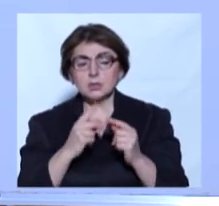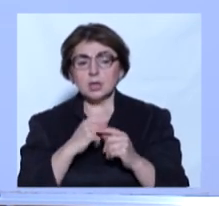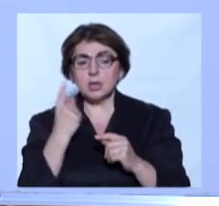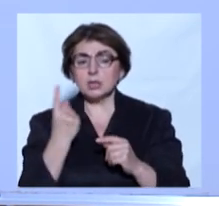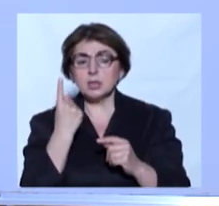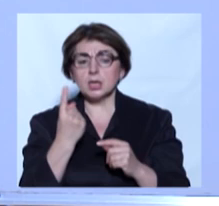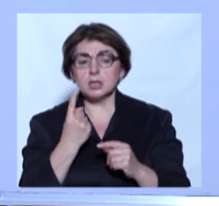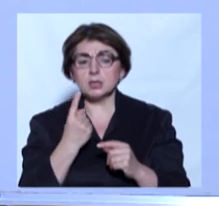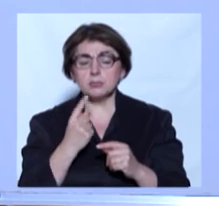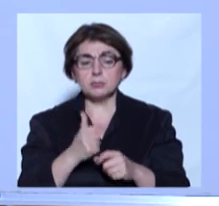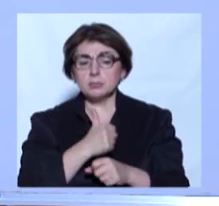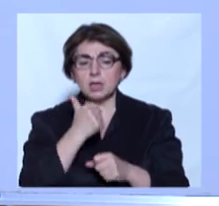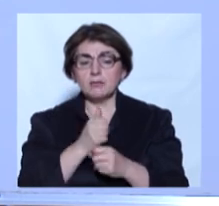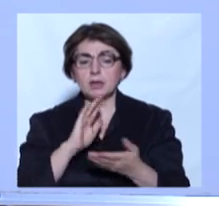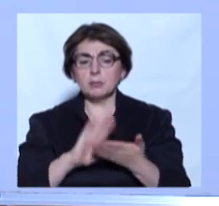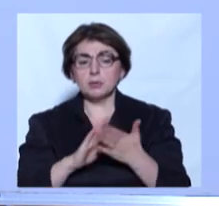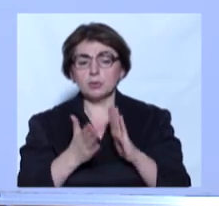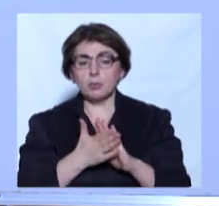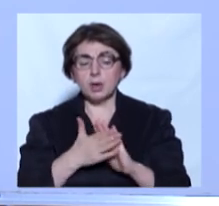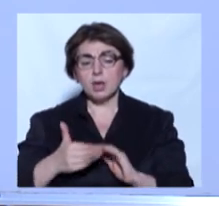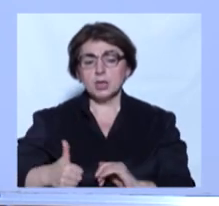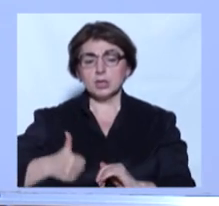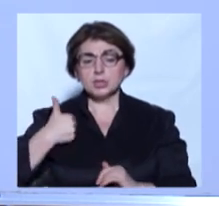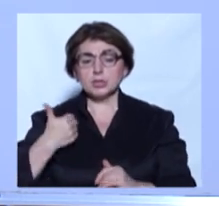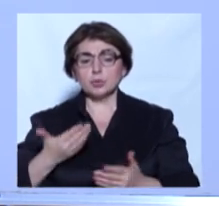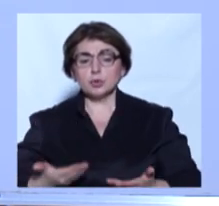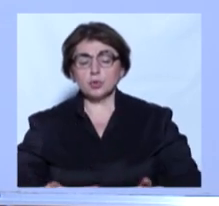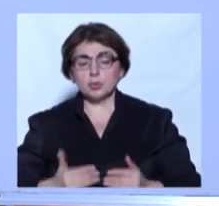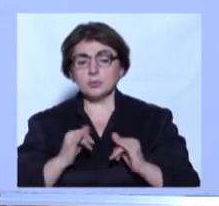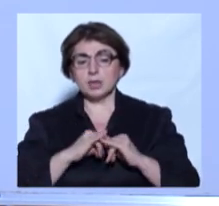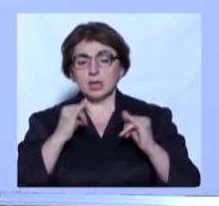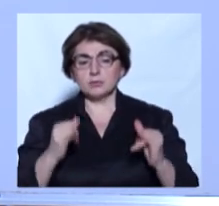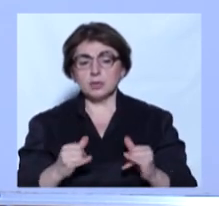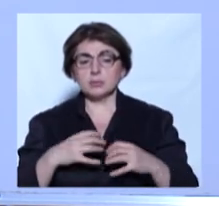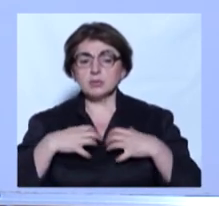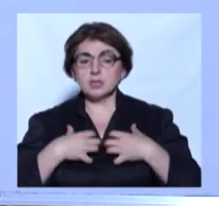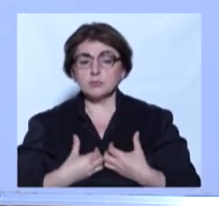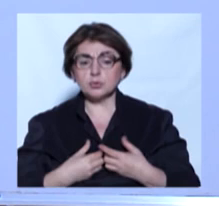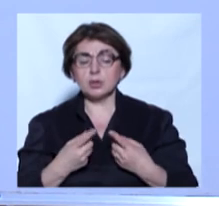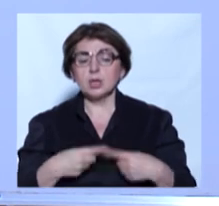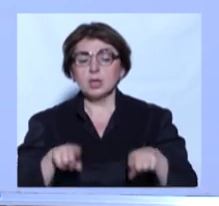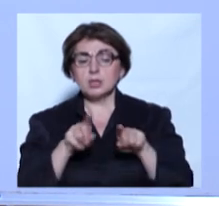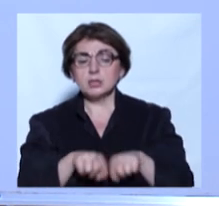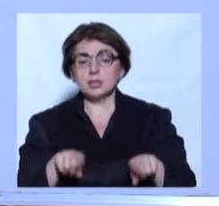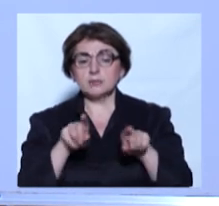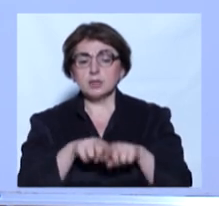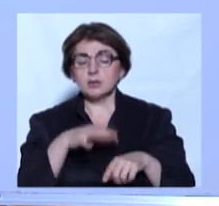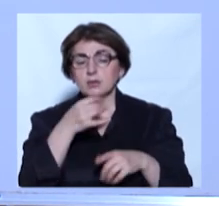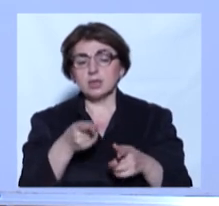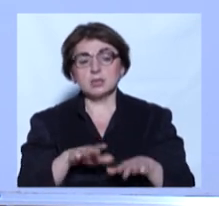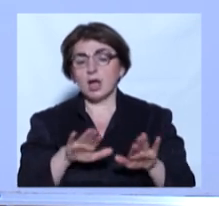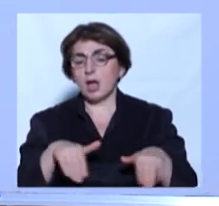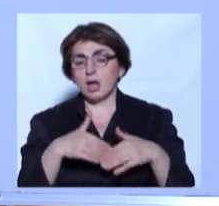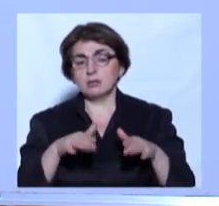ერთ-ერთი მთავარი სწორედ პირობა, ღირსეული ცხოვრების და განვითარების. სამწუხაროდ ისევ და ისევ ვიტყვი, რომ ეს ასე არ არის.